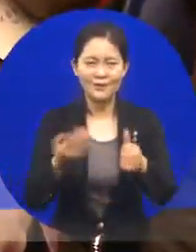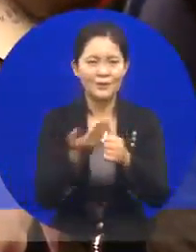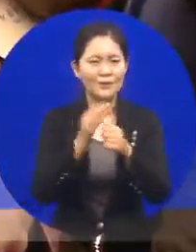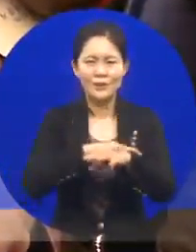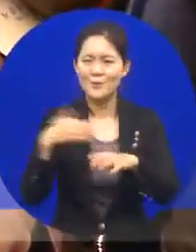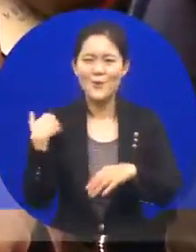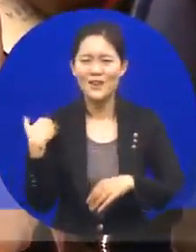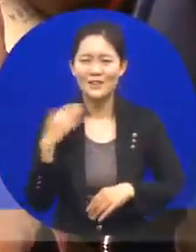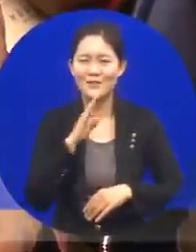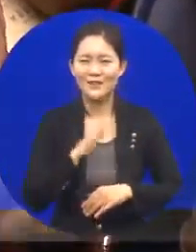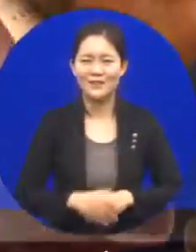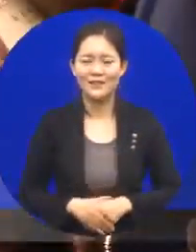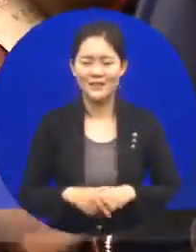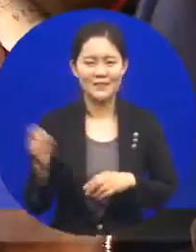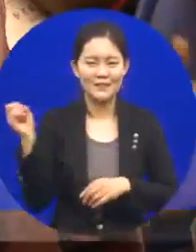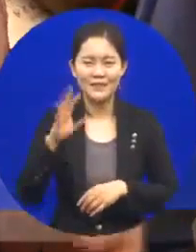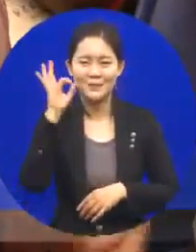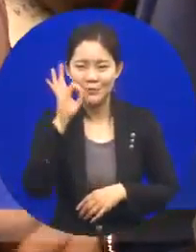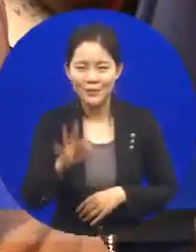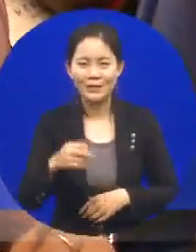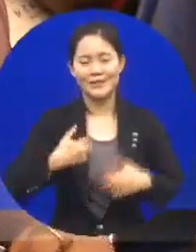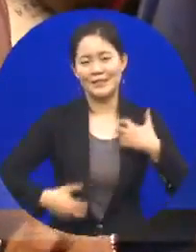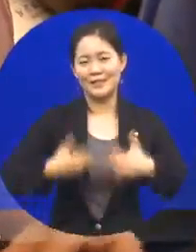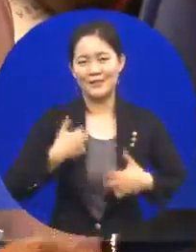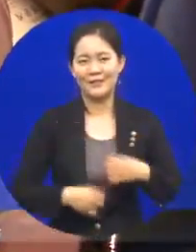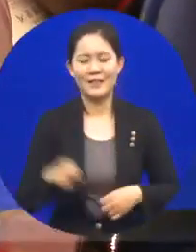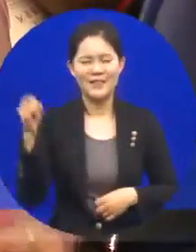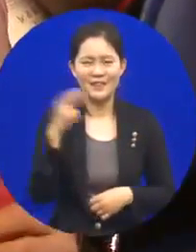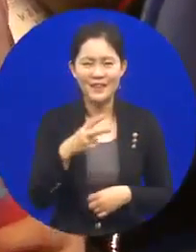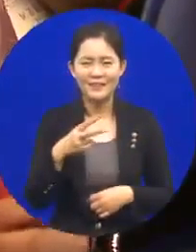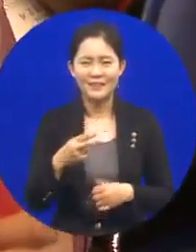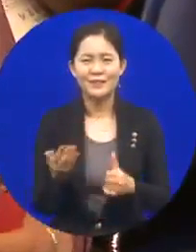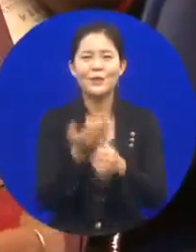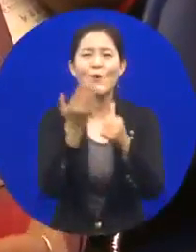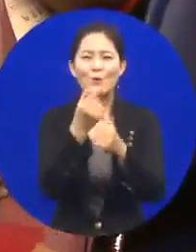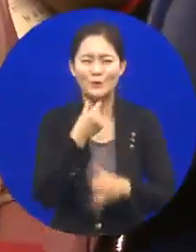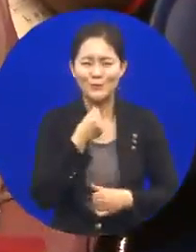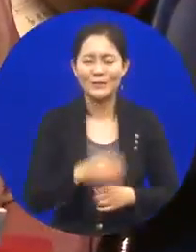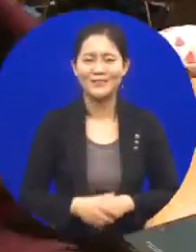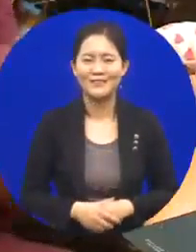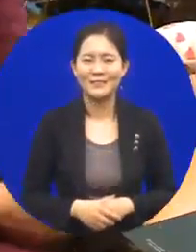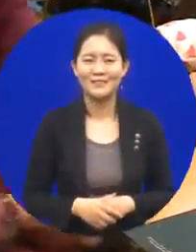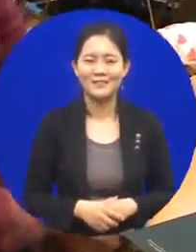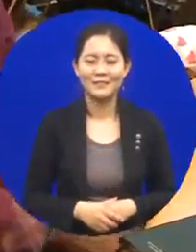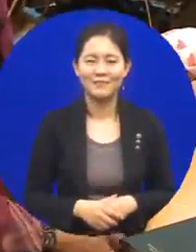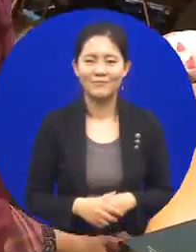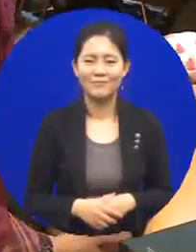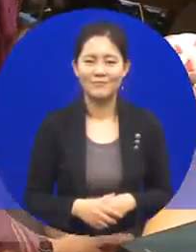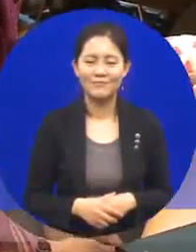모르고 키웠는데 다시 복습을 하니까 너무 재밌고 다시 애기 또 키워보고 싶어요. 그저